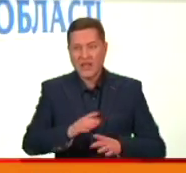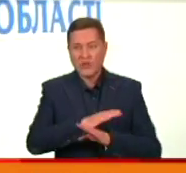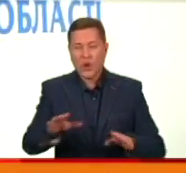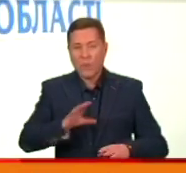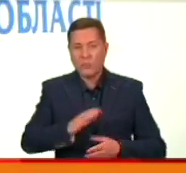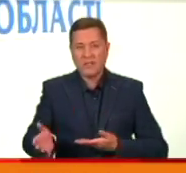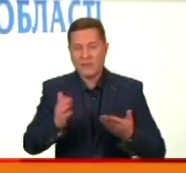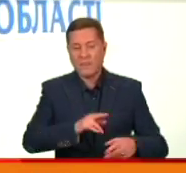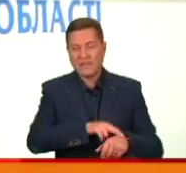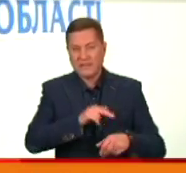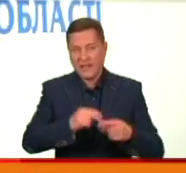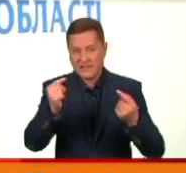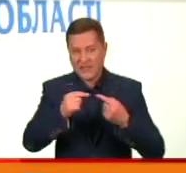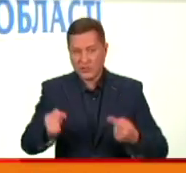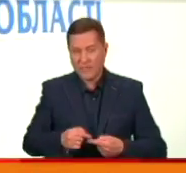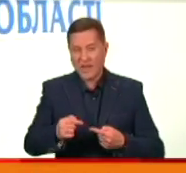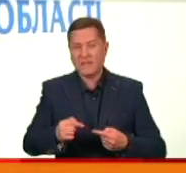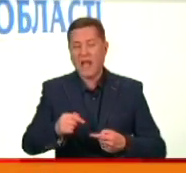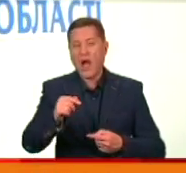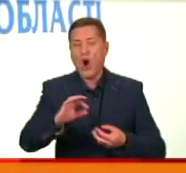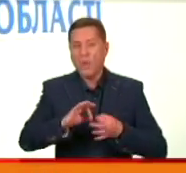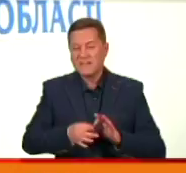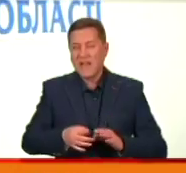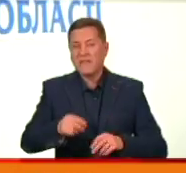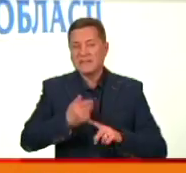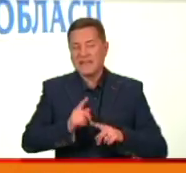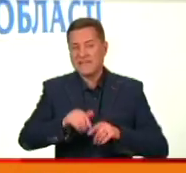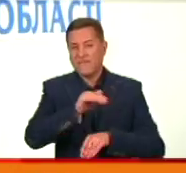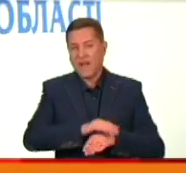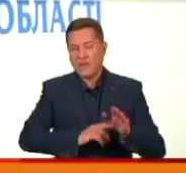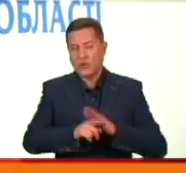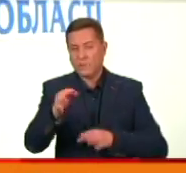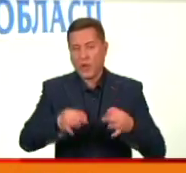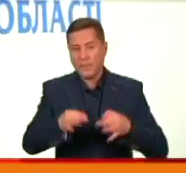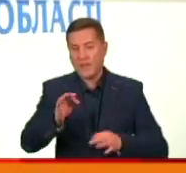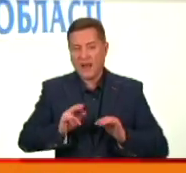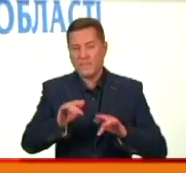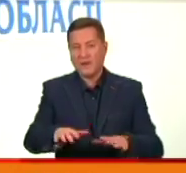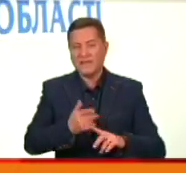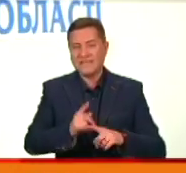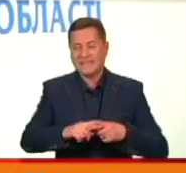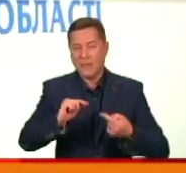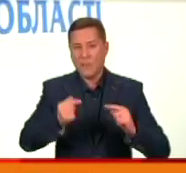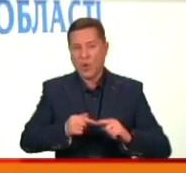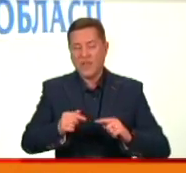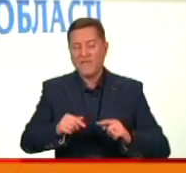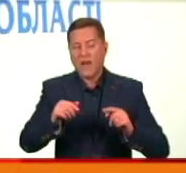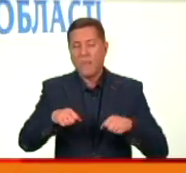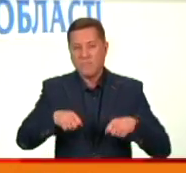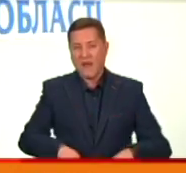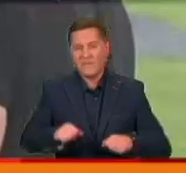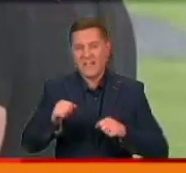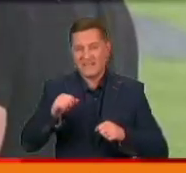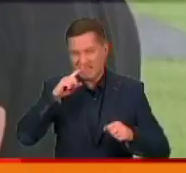відділу поліції для з'ясування всіх обставин. За вказаним фактом вже розпочато кримінальне провадження. Це протиправне заволодіння майном підприємства, установи